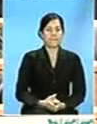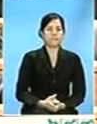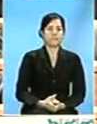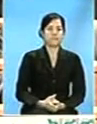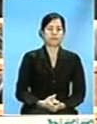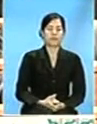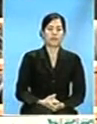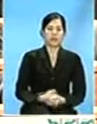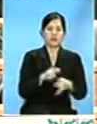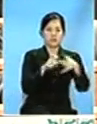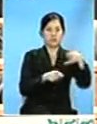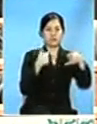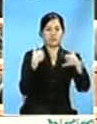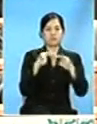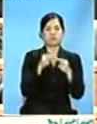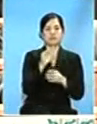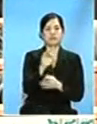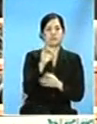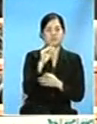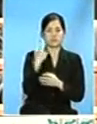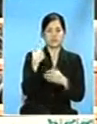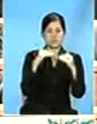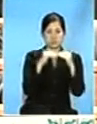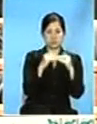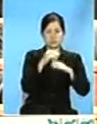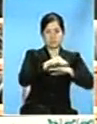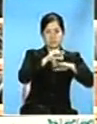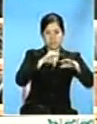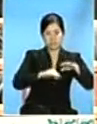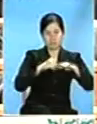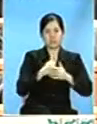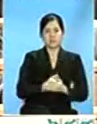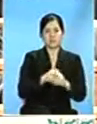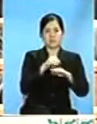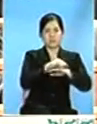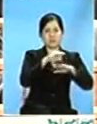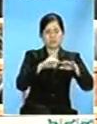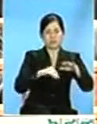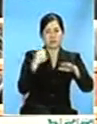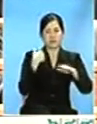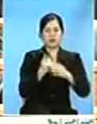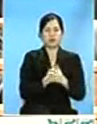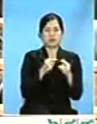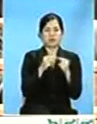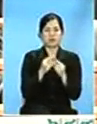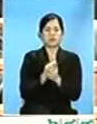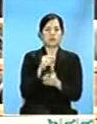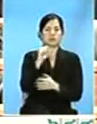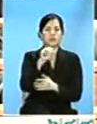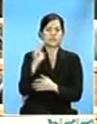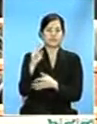มาชิกที่มาจากการสรรหาทำไมมีสิทธิ์ที่จะไปถอดถอนสมาชิกสภาผู้แทนราษฎรที่มาจากการเลือกตั้ง